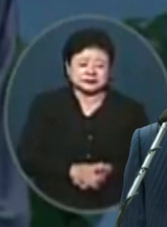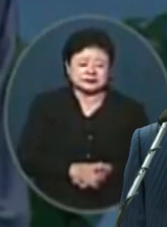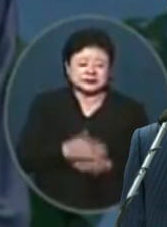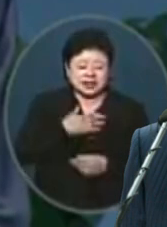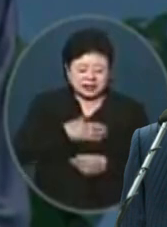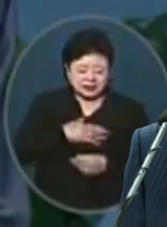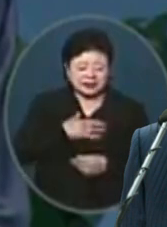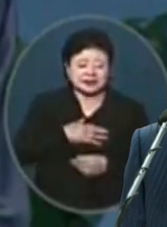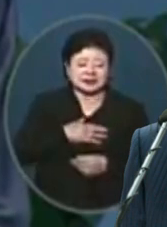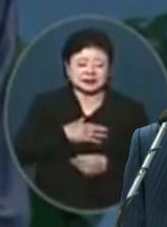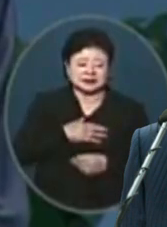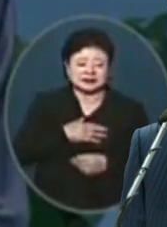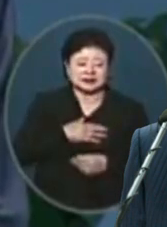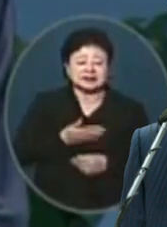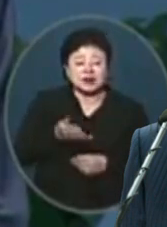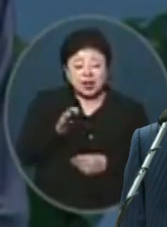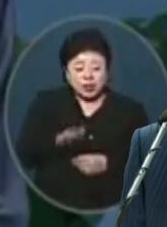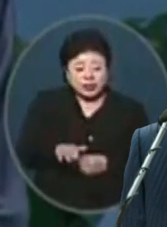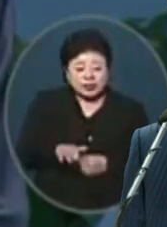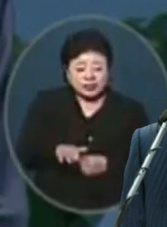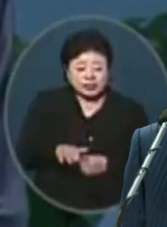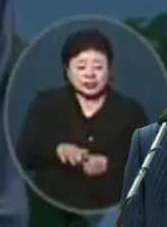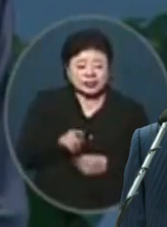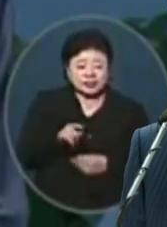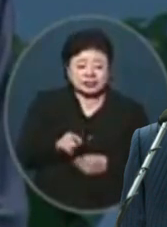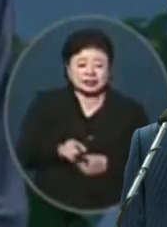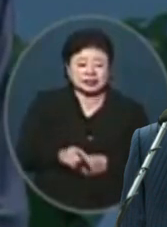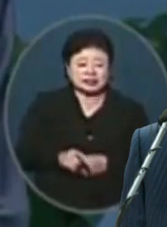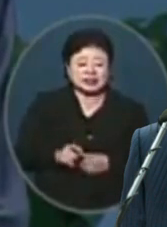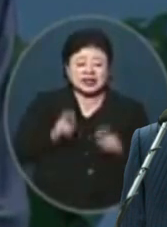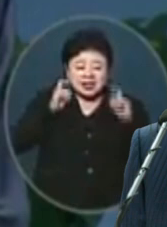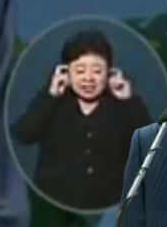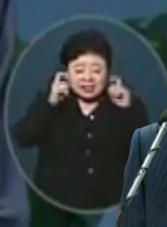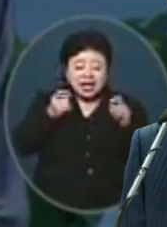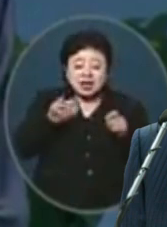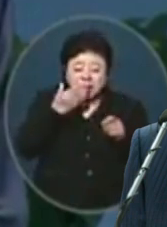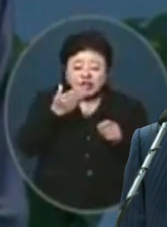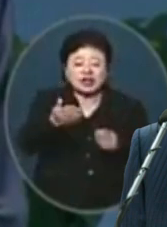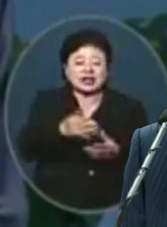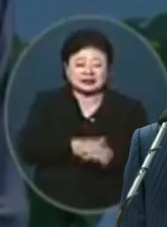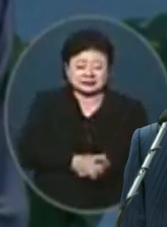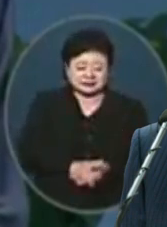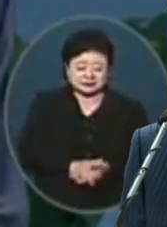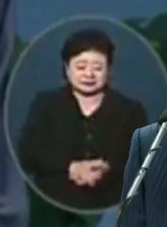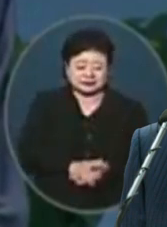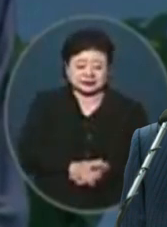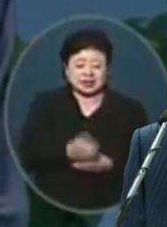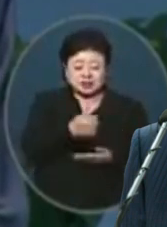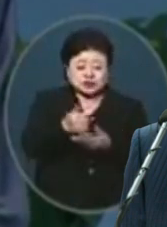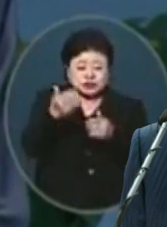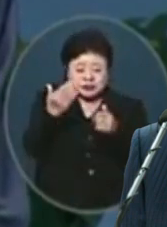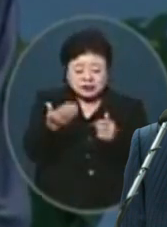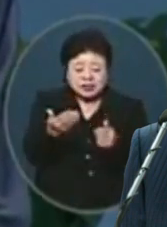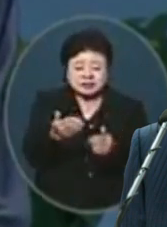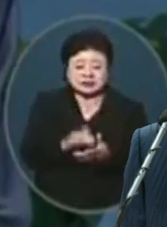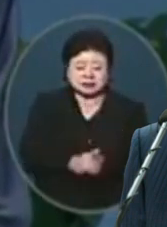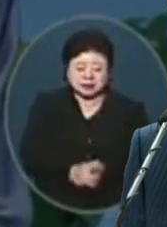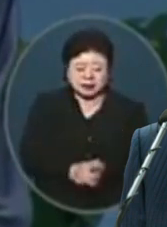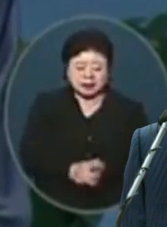알았다. 그러면 내 양을 먹이라. 주님께서